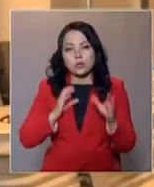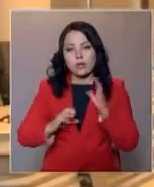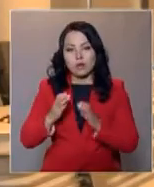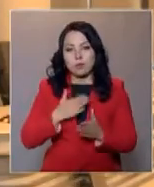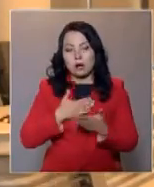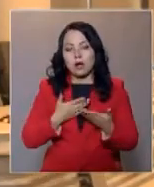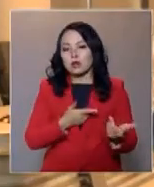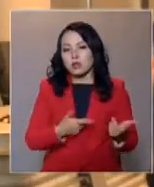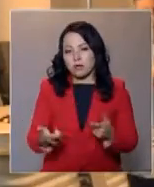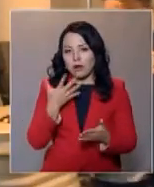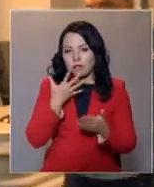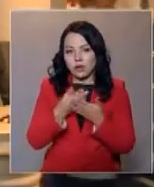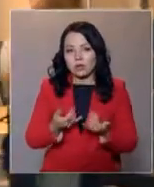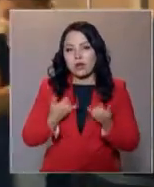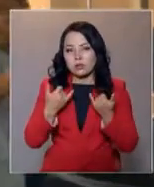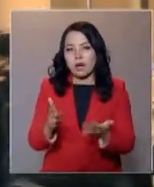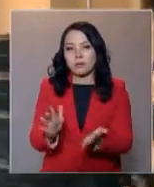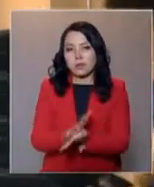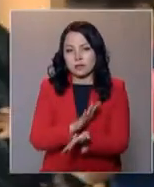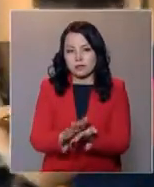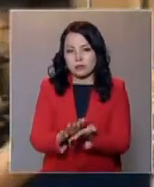готовы предоставить свой грант.